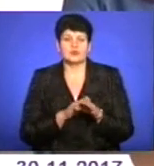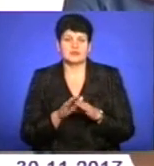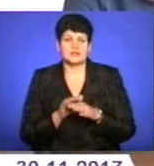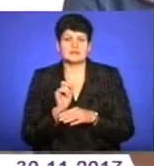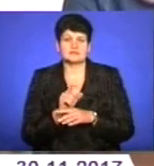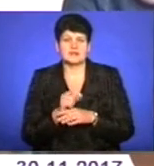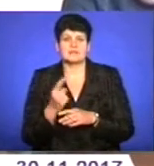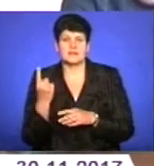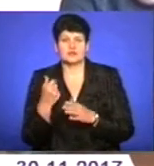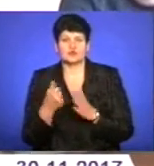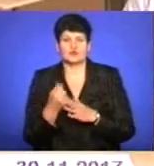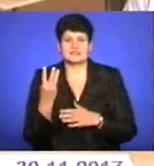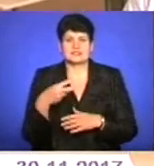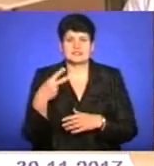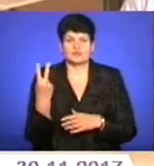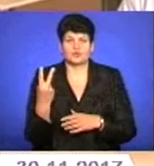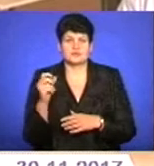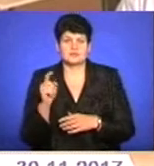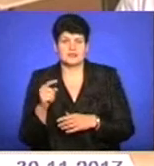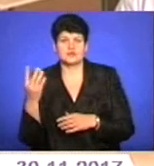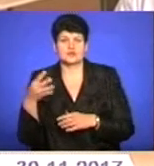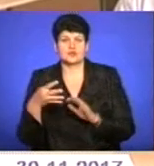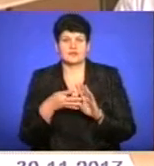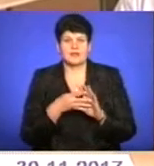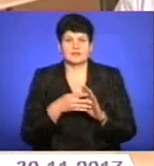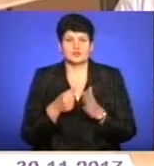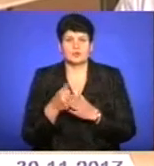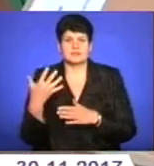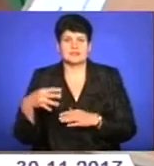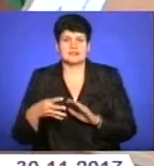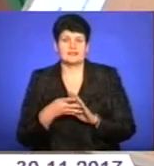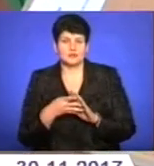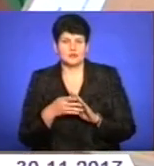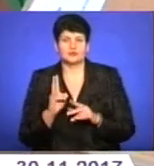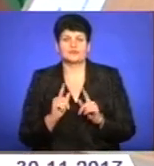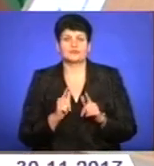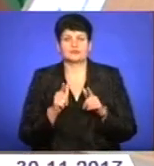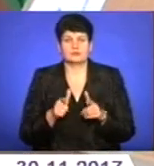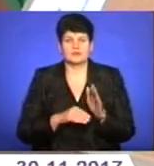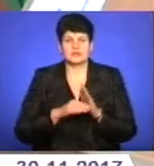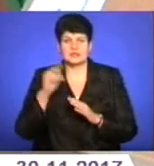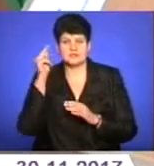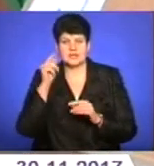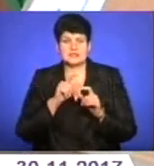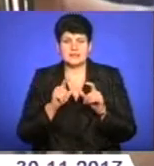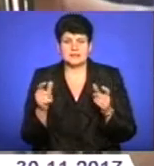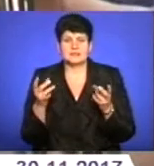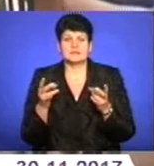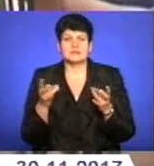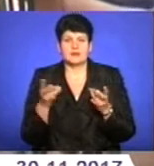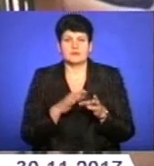від 1 по 32 і від 49 по 59. Для вступу у вищий навчальний заклад потрібно виконати